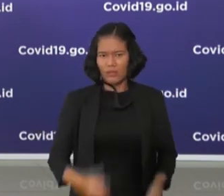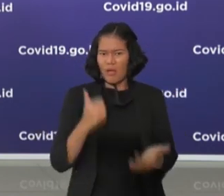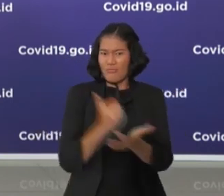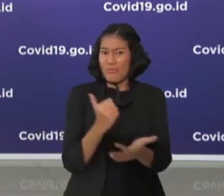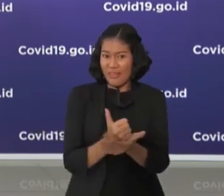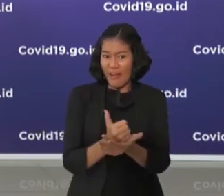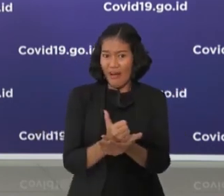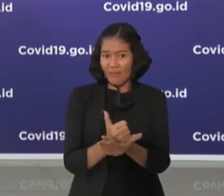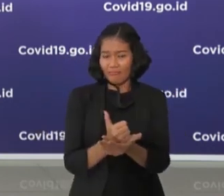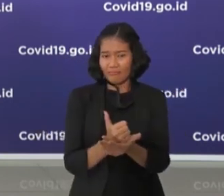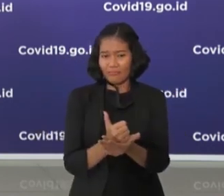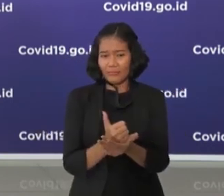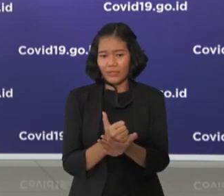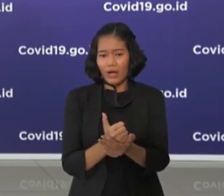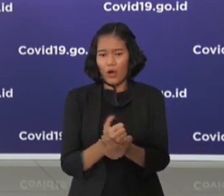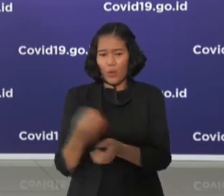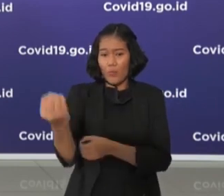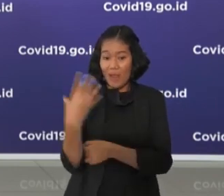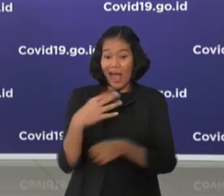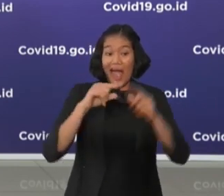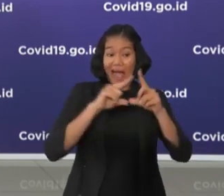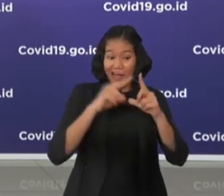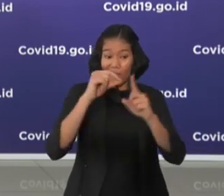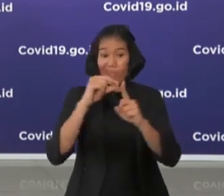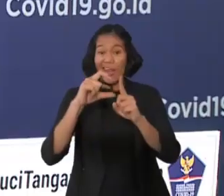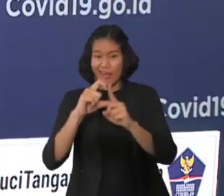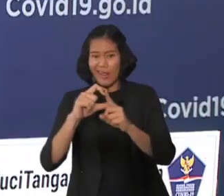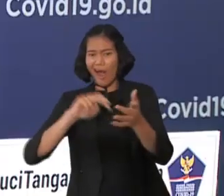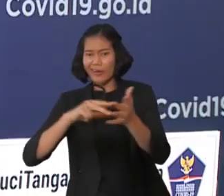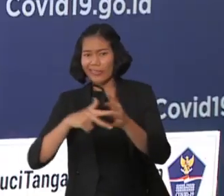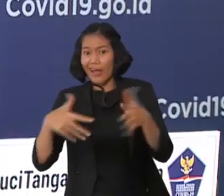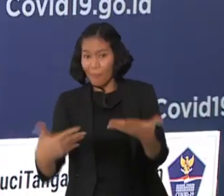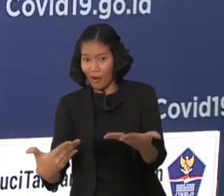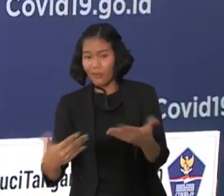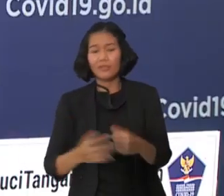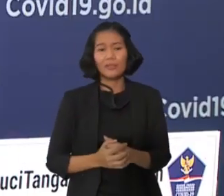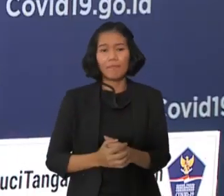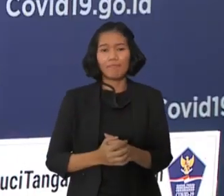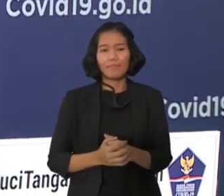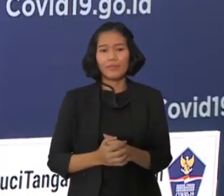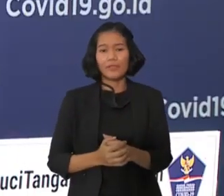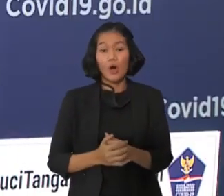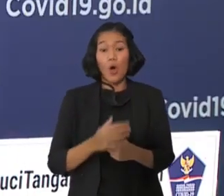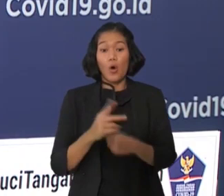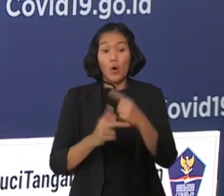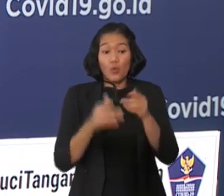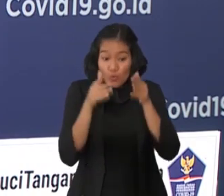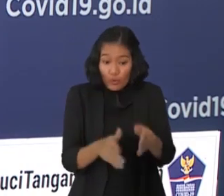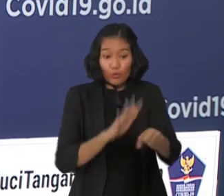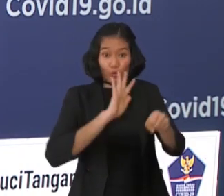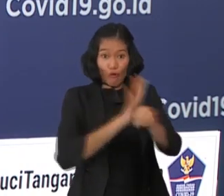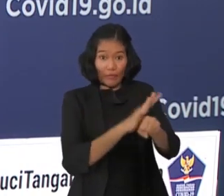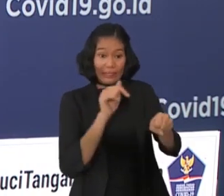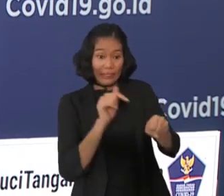kalau kita menyebut alat pelindung diri atau update maka update khususnya untuk penanganan konflik